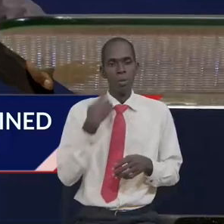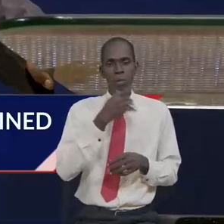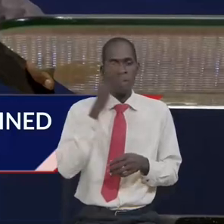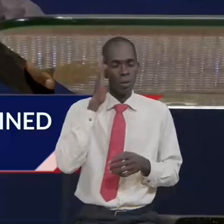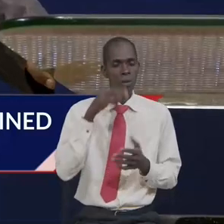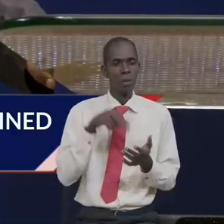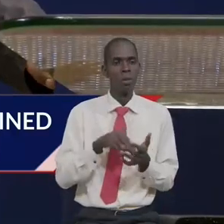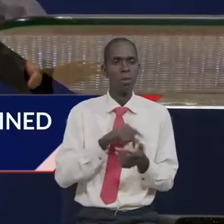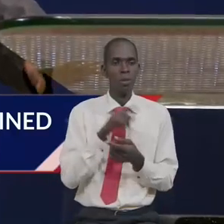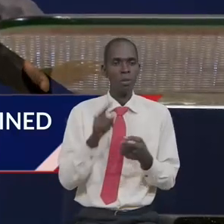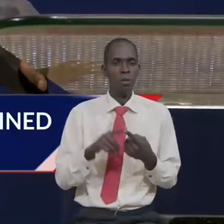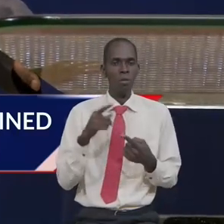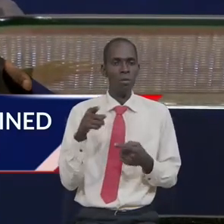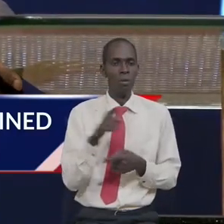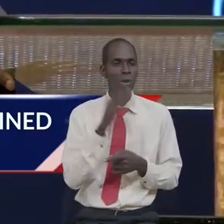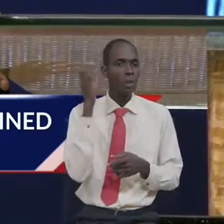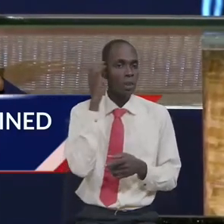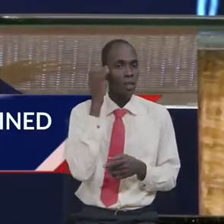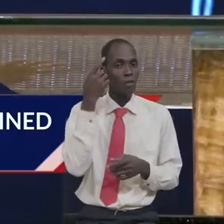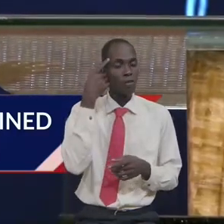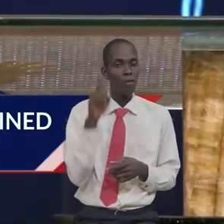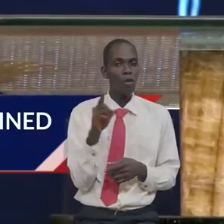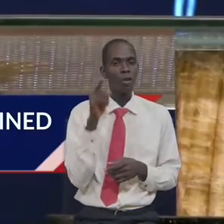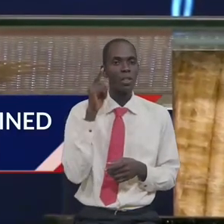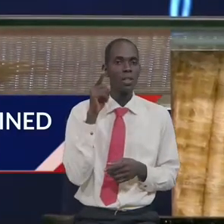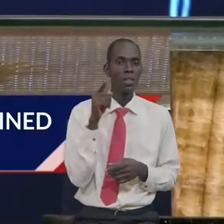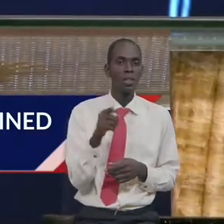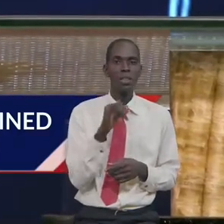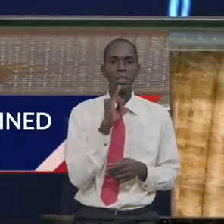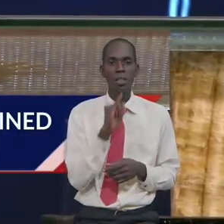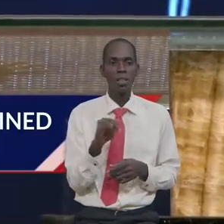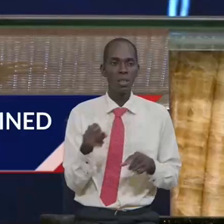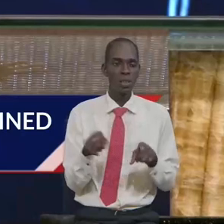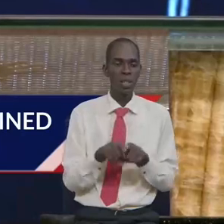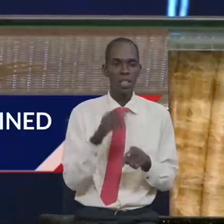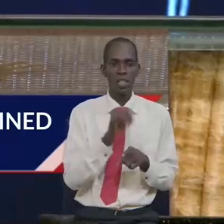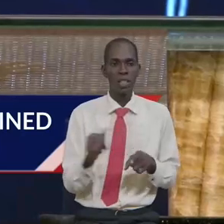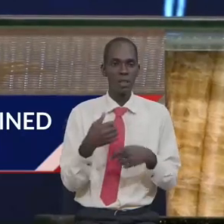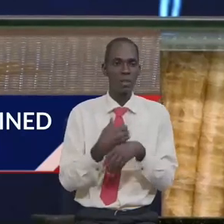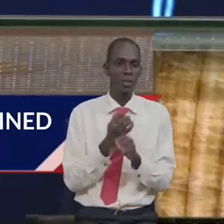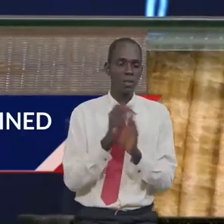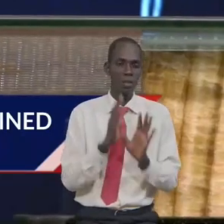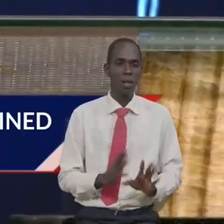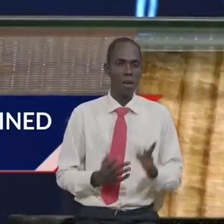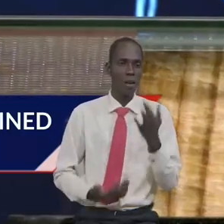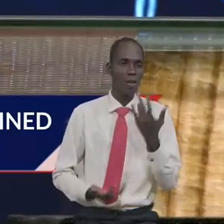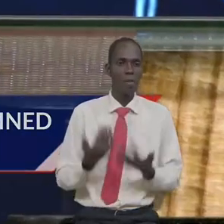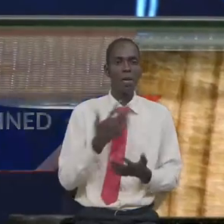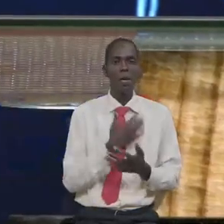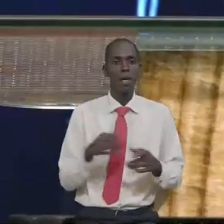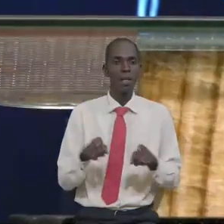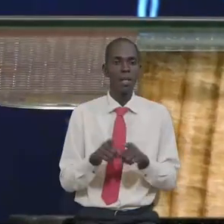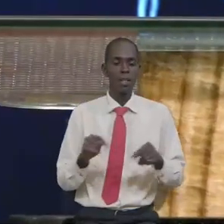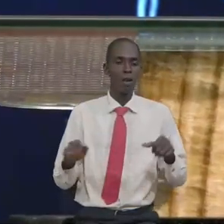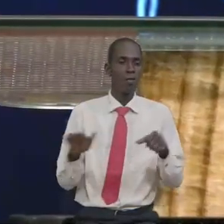Qui pourra soutenir le jour de sa venue, qui restera debout quand il paraîtra, quand il sera comme le feu du fondeur, comme